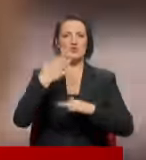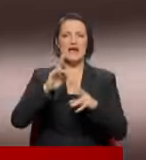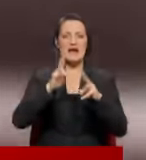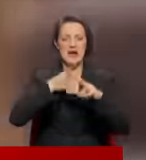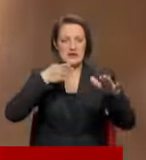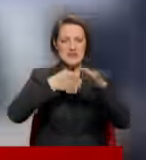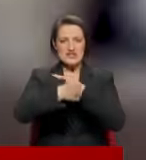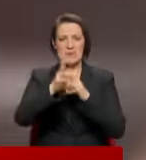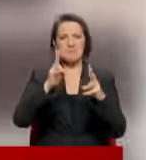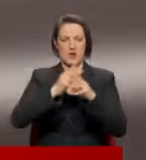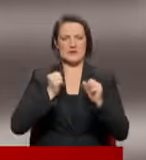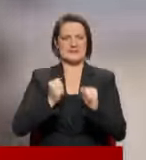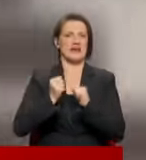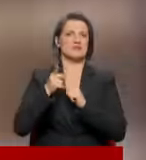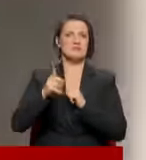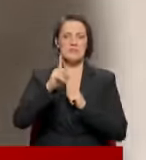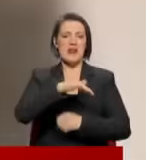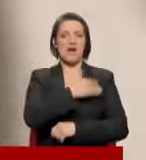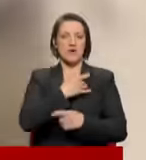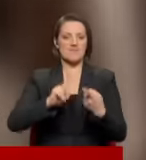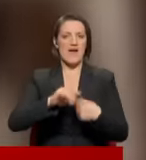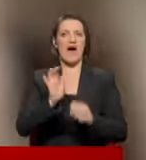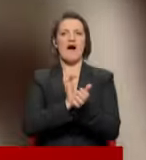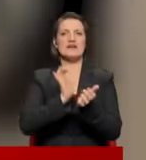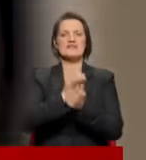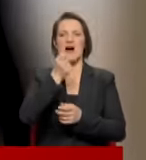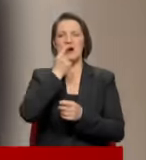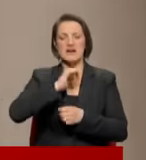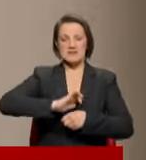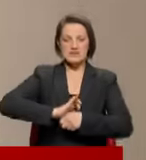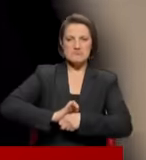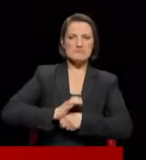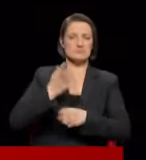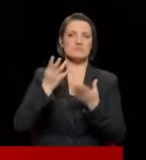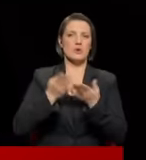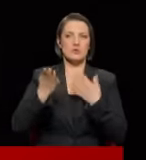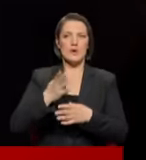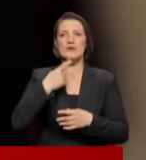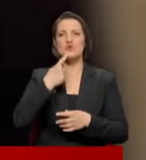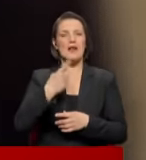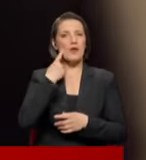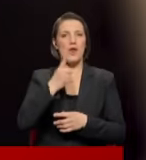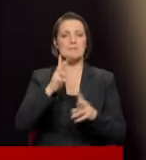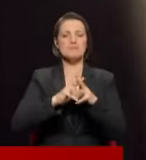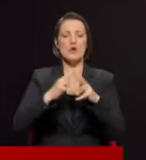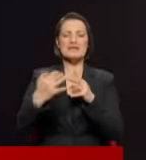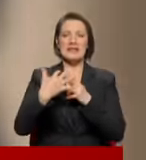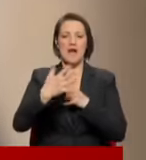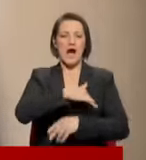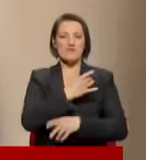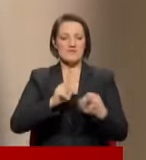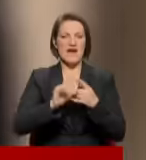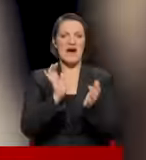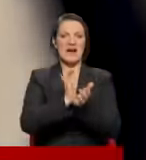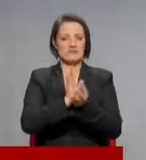karakol içinde polisin sert müdahalesi, bir avukat ve ailesi Ankara'da şiddete maruz kaldı. İddiaya göre polis saldırıya uğrayan avukat